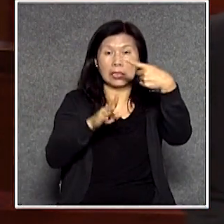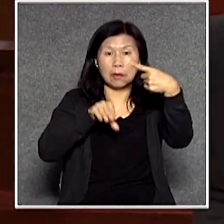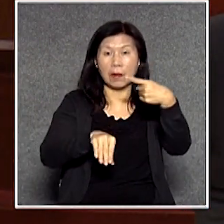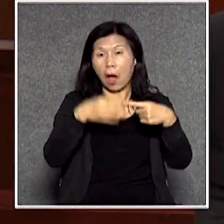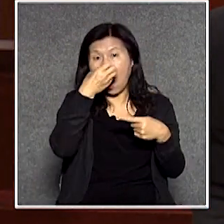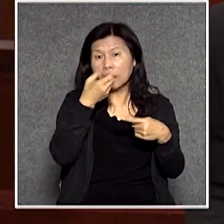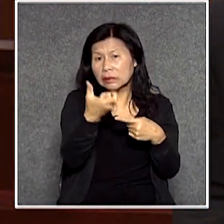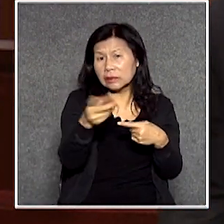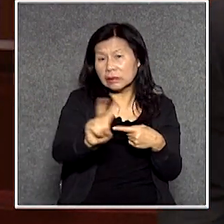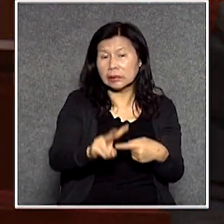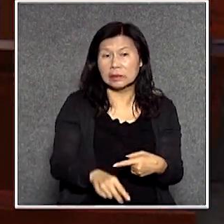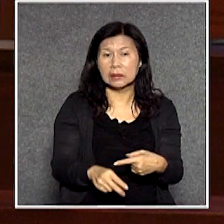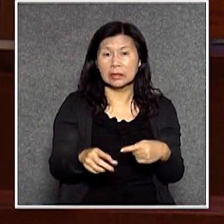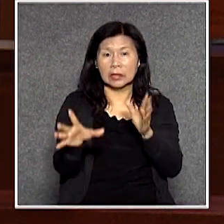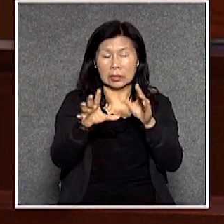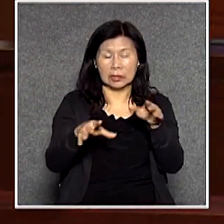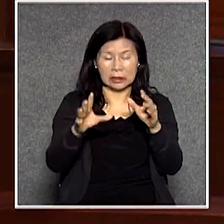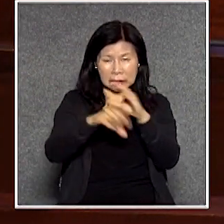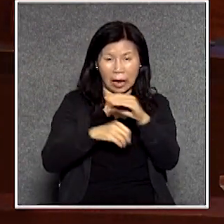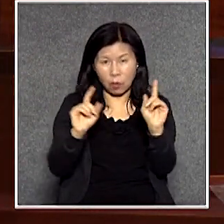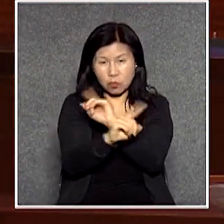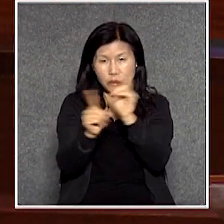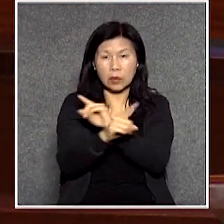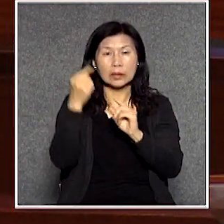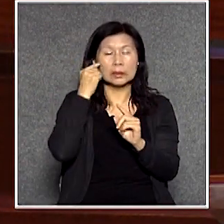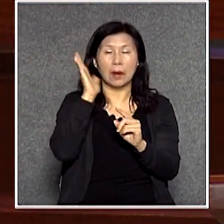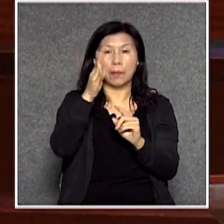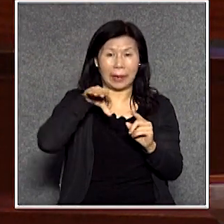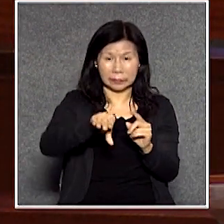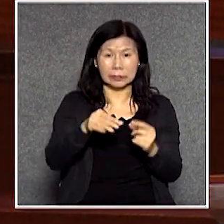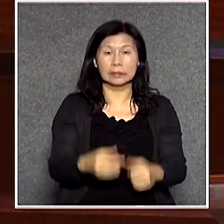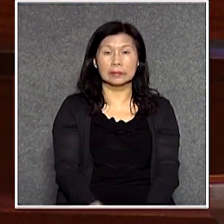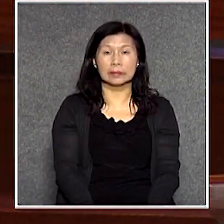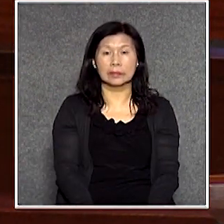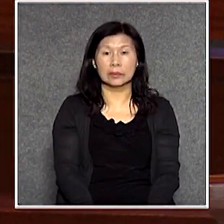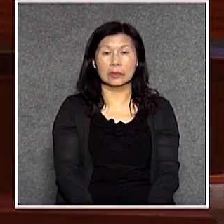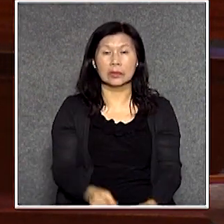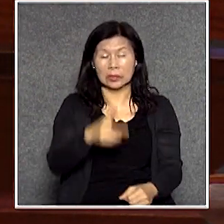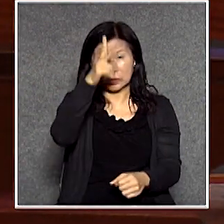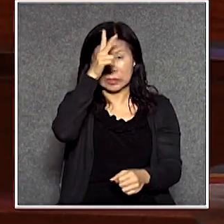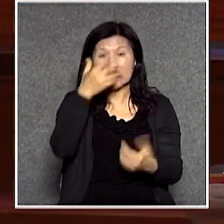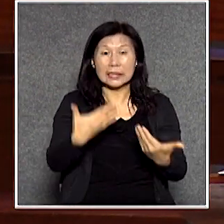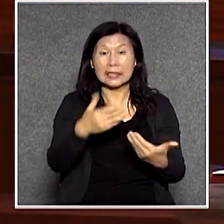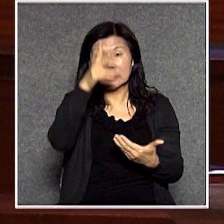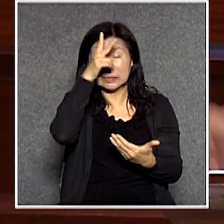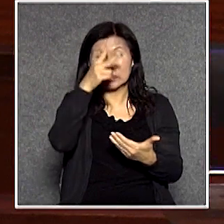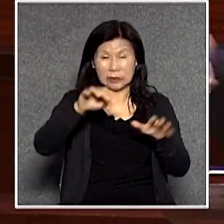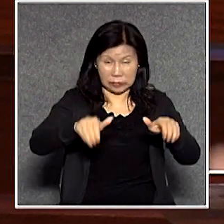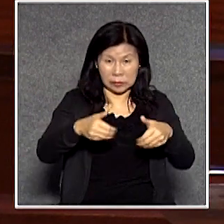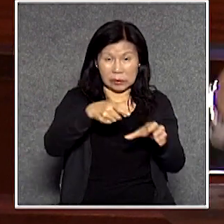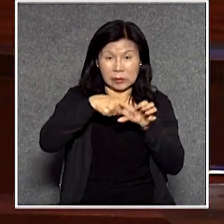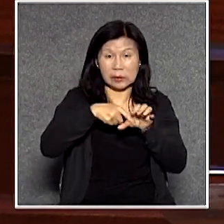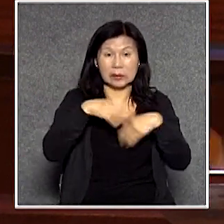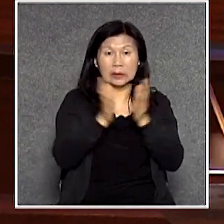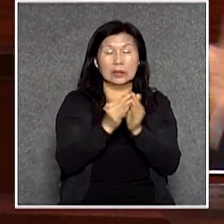錢啊！在度偷換概念，喂500億嗰、那個所謂政府嘅即係收入，你凍結